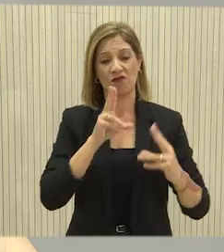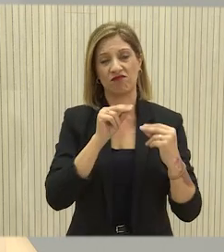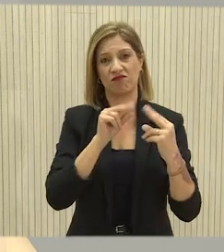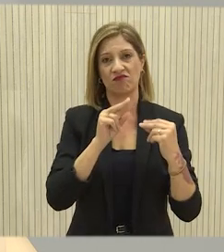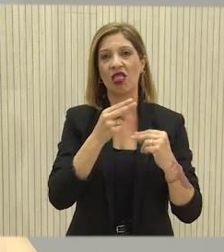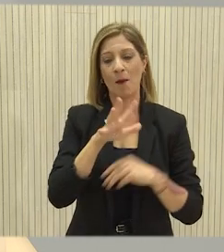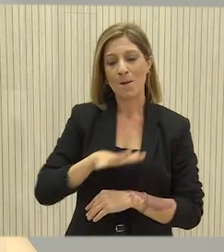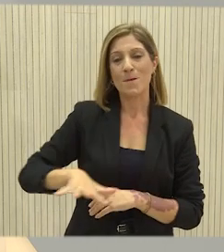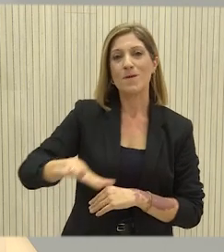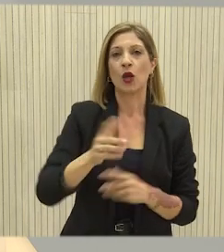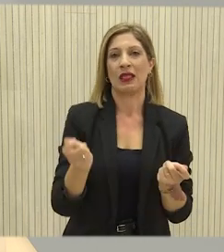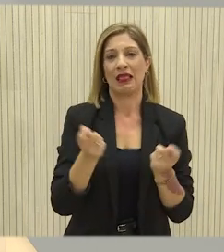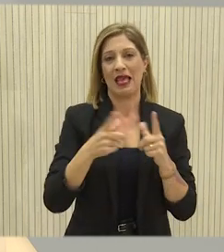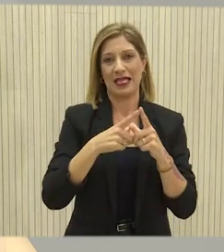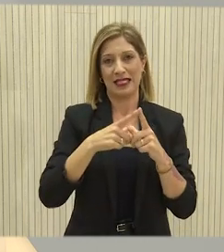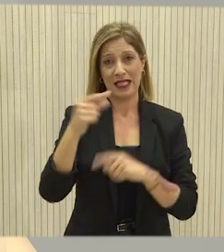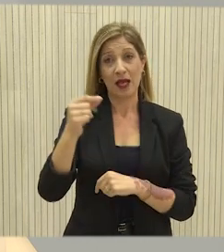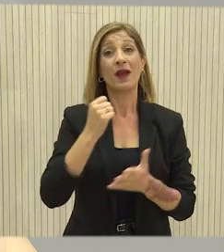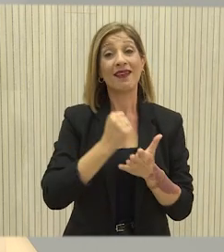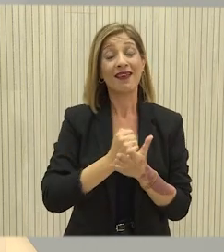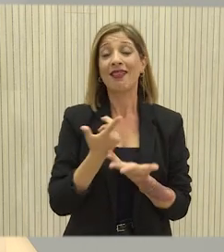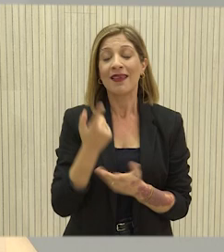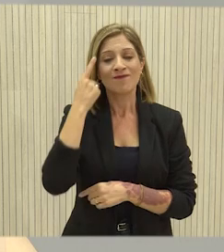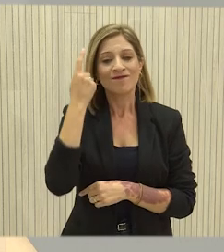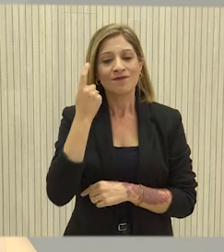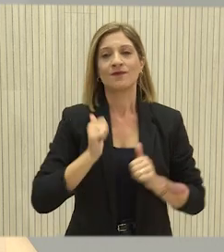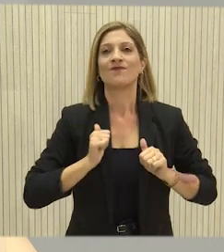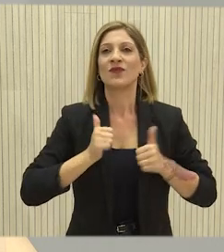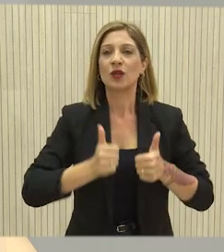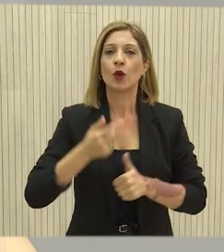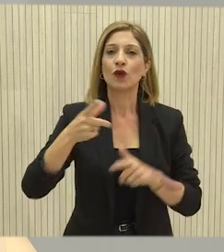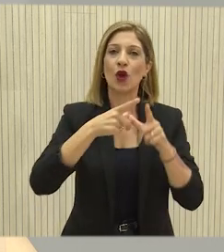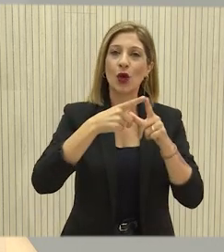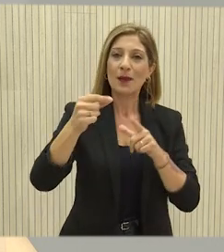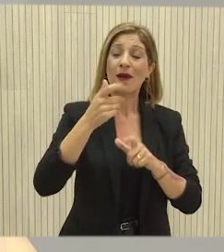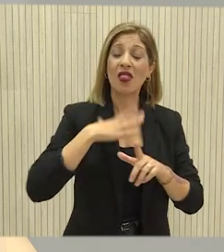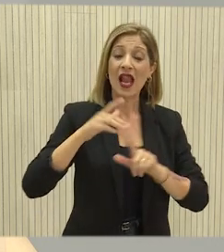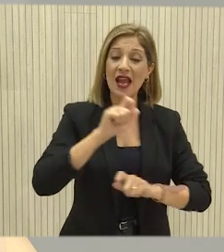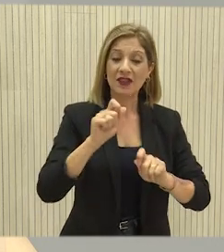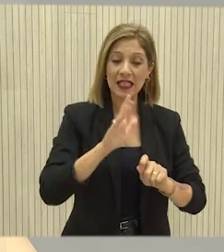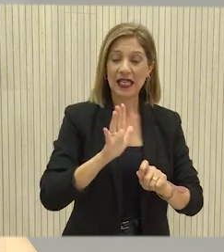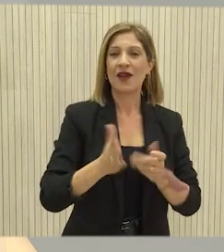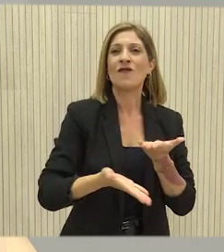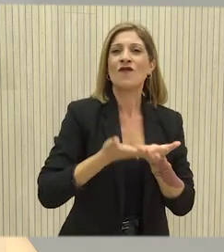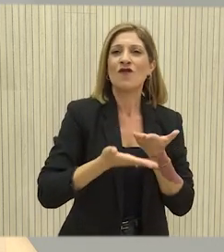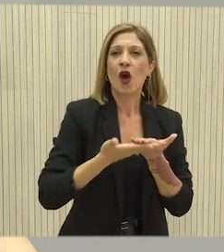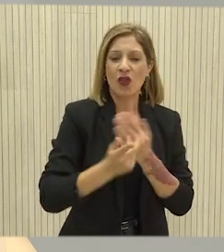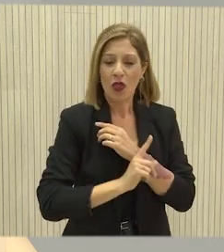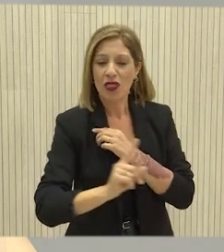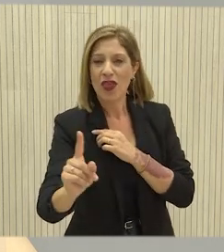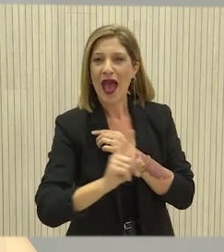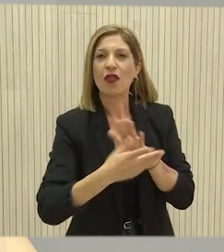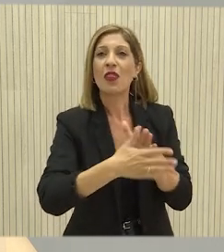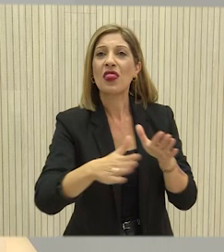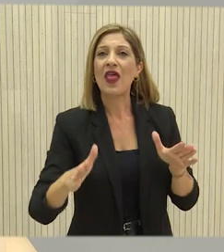μας, όπως εξελίσσεται, και η πρωτοβουλία της Κυπριακής Δημοκρατίας σχετικά με τη δημιουργία ενός θαλάσσιου ανθρωπιστικού διαδρόμου με τελικό προορισμό